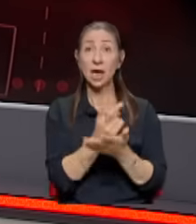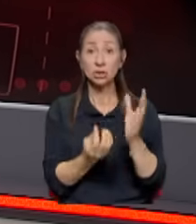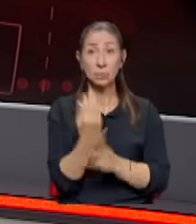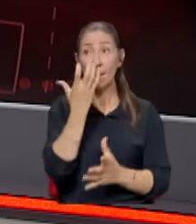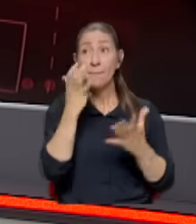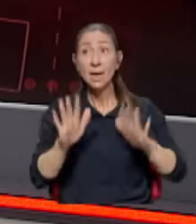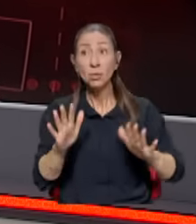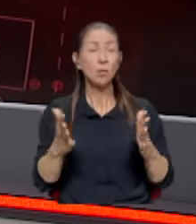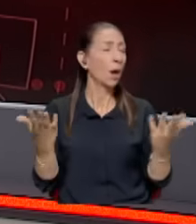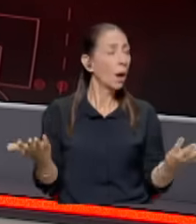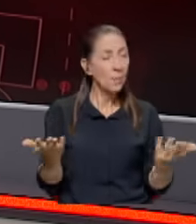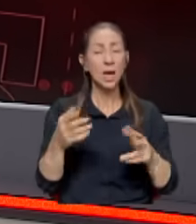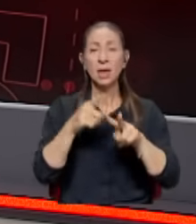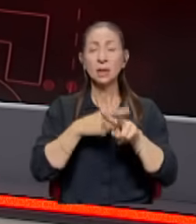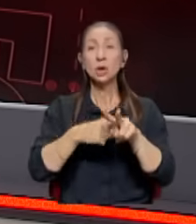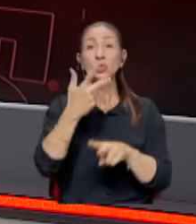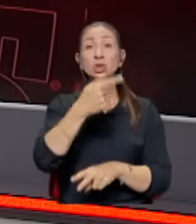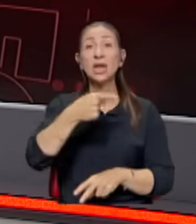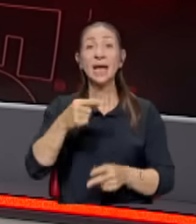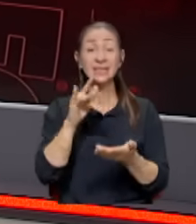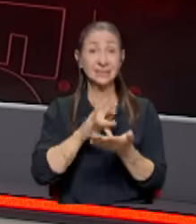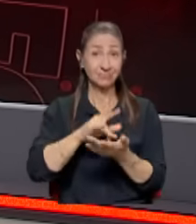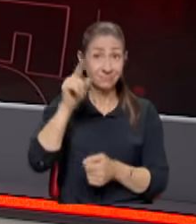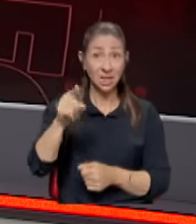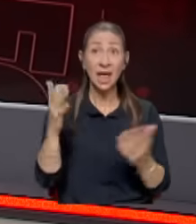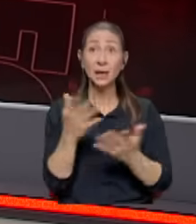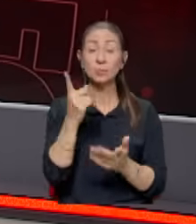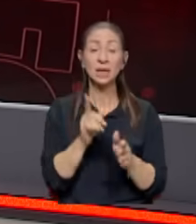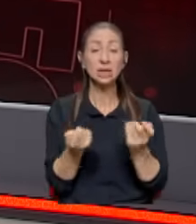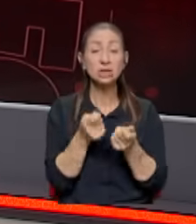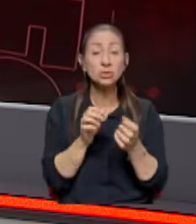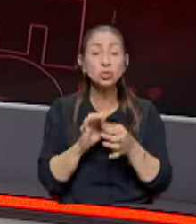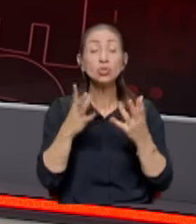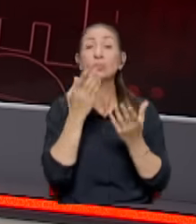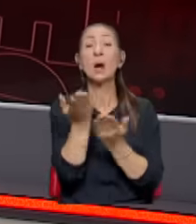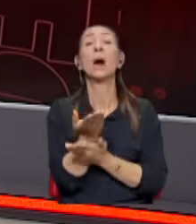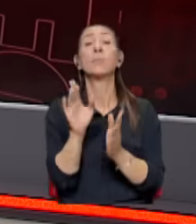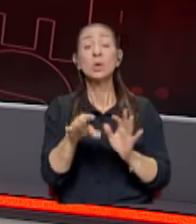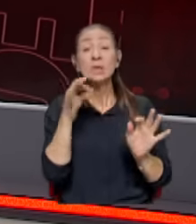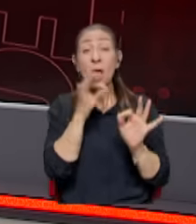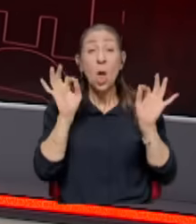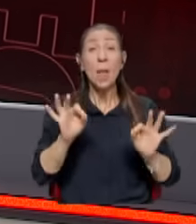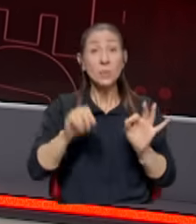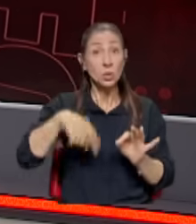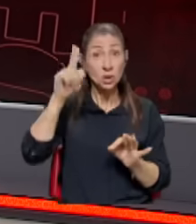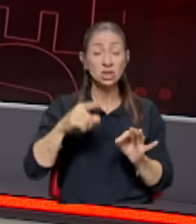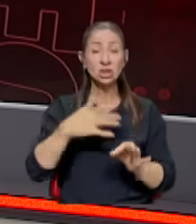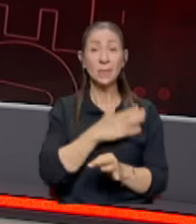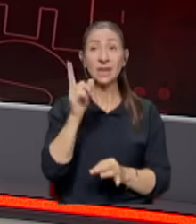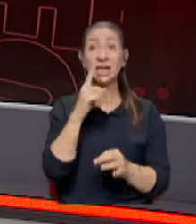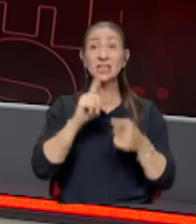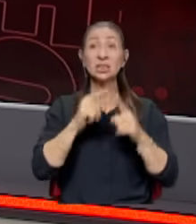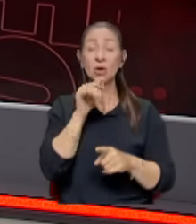çıkması bekleniyordu ama Yargıtay 3. Ceza Dairesi henüz bir adım atmadı. Bu kritik günde CHP lideri